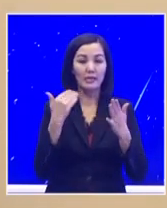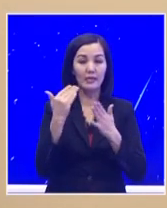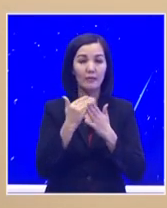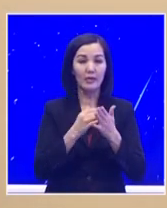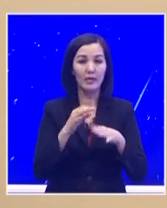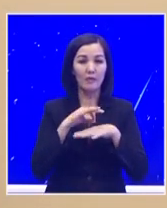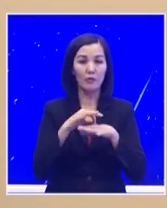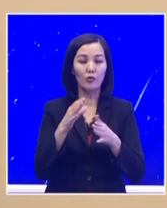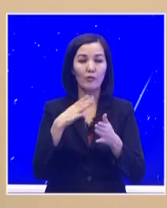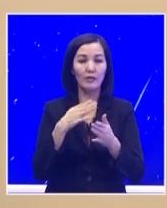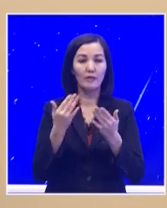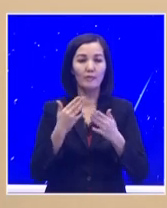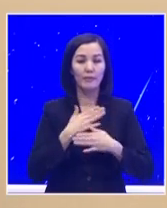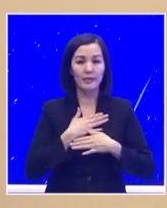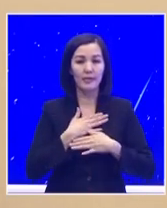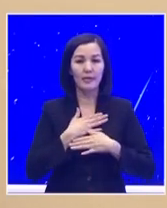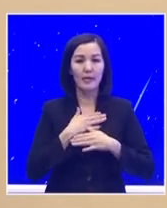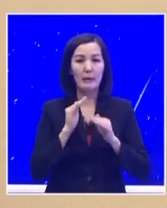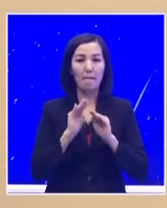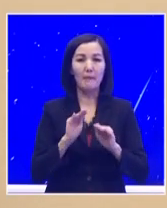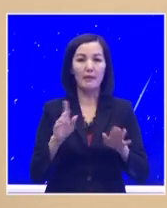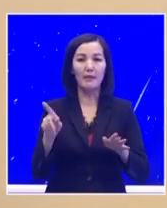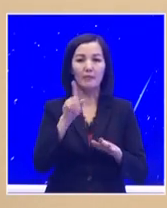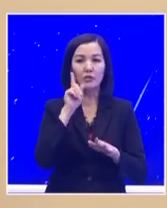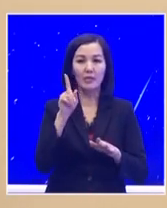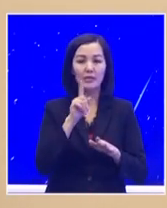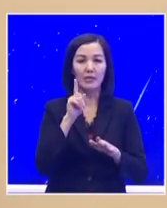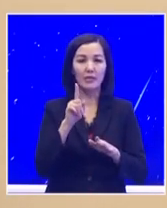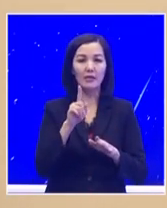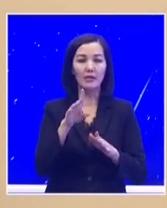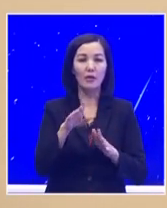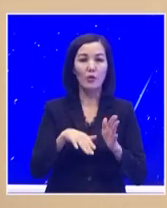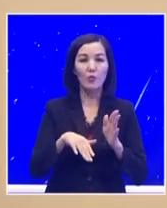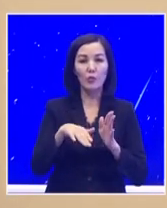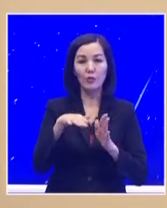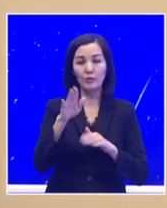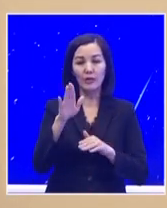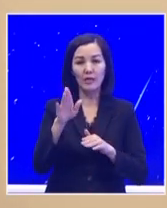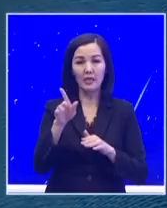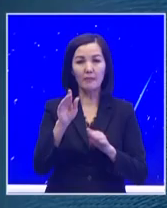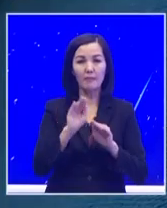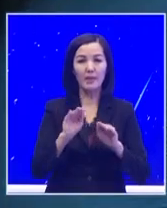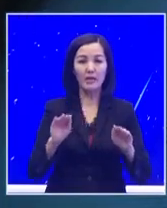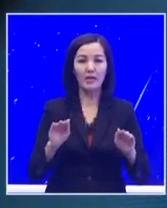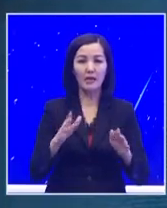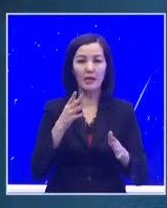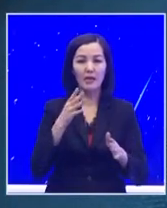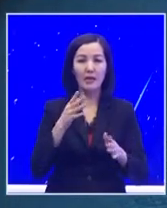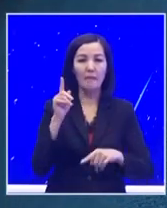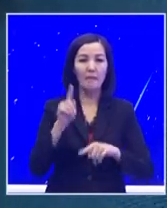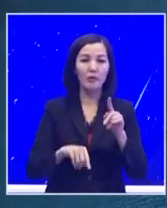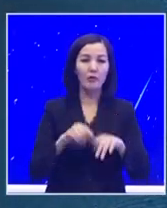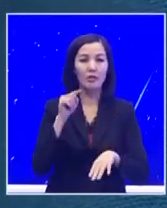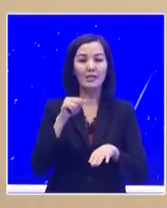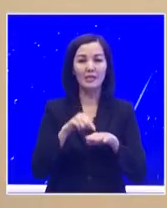бұл концертте біздің кішкентай жасөспірімдерге, біздің артымыздан келе жатқан жас ұрпақтарға өздерінің осы патриоттық